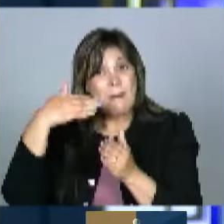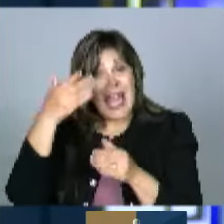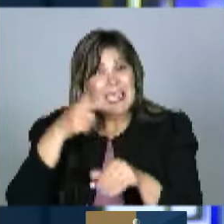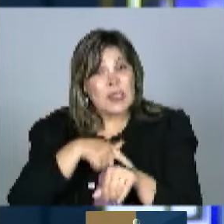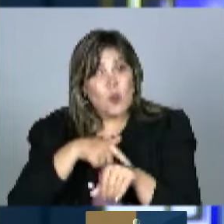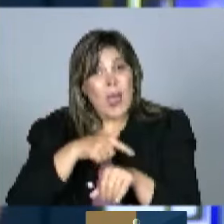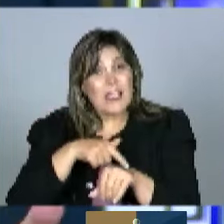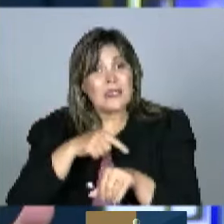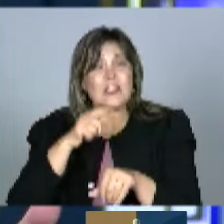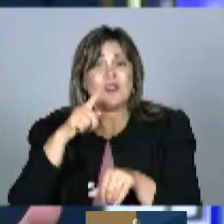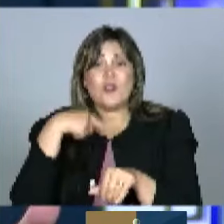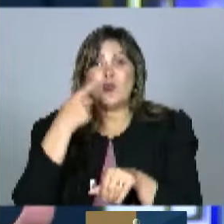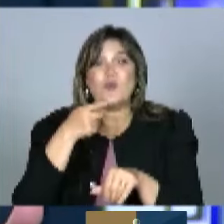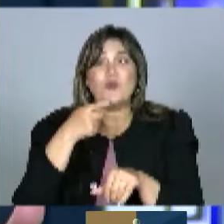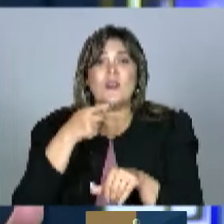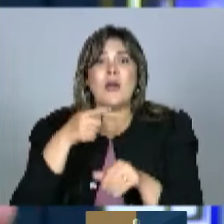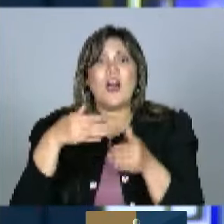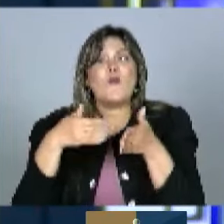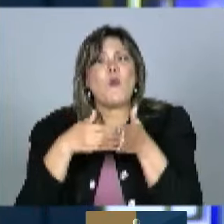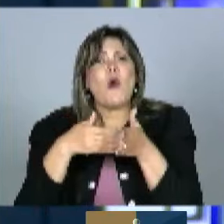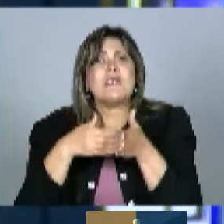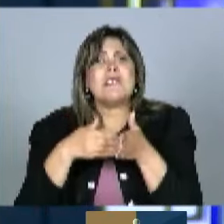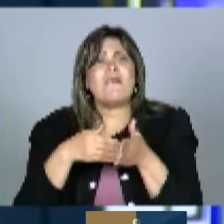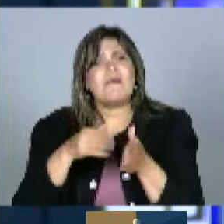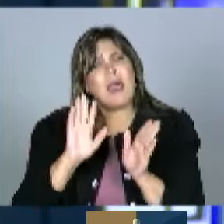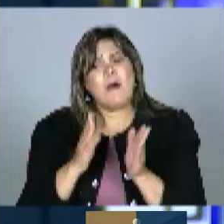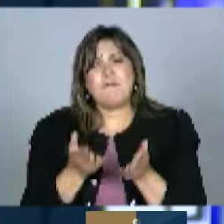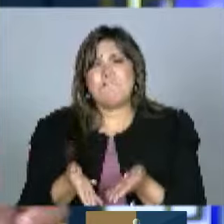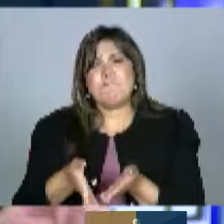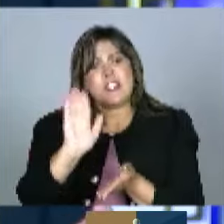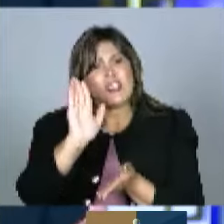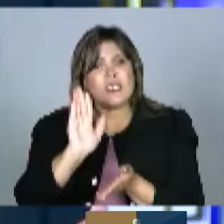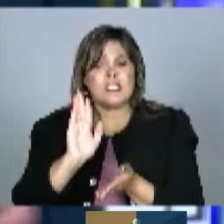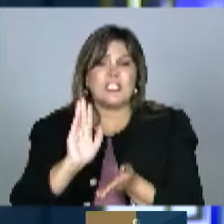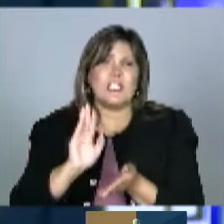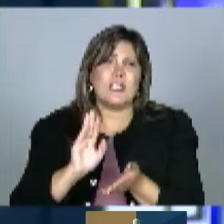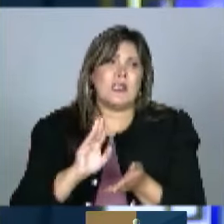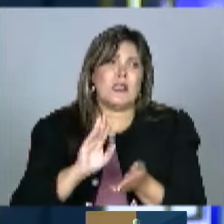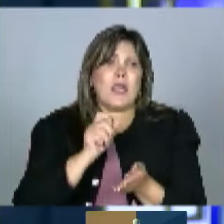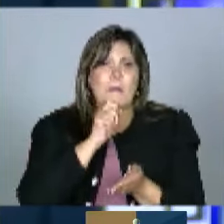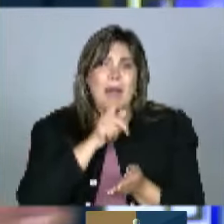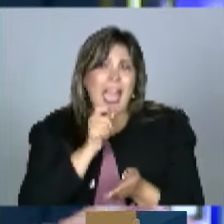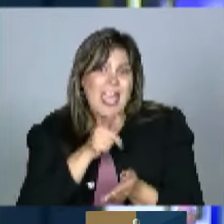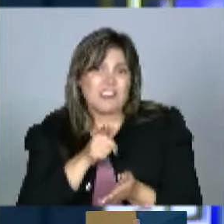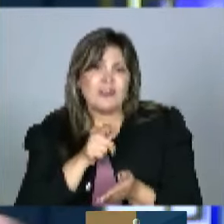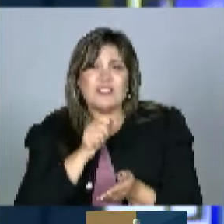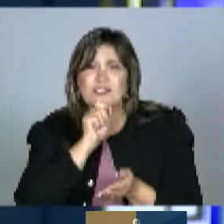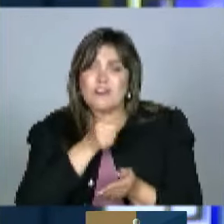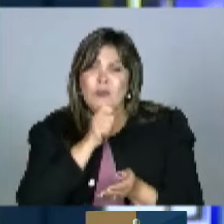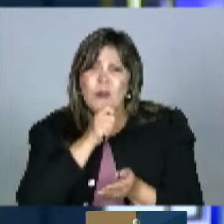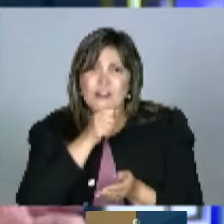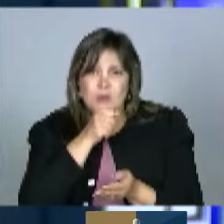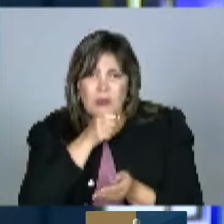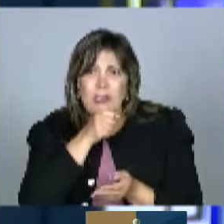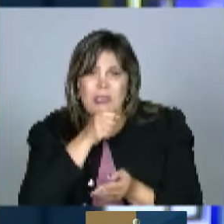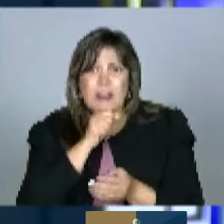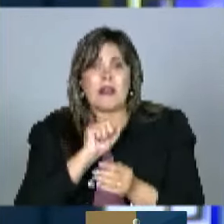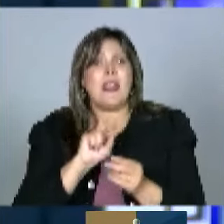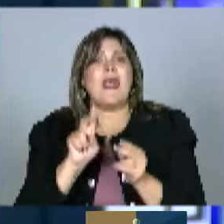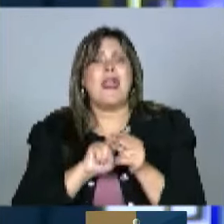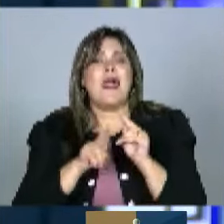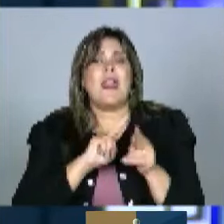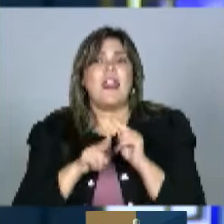ويقولوا له الموظف ده راح على المعاش ومانش الصوره التنفيذيه الموظف ده مش عارف ايه الموظف ده اتحبس الكلام